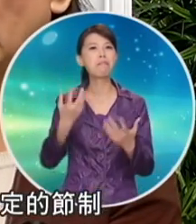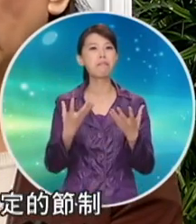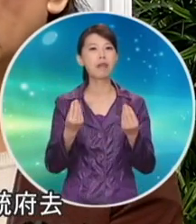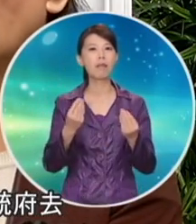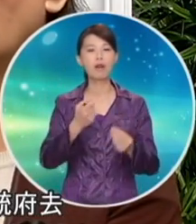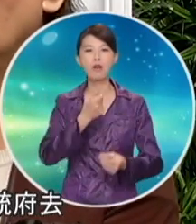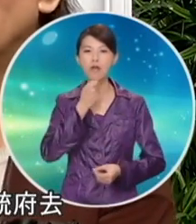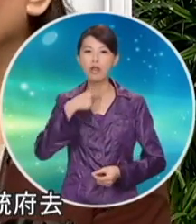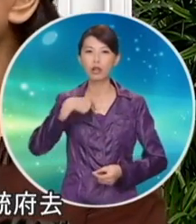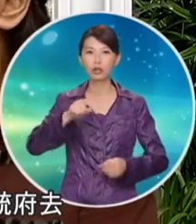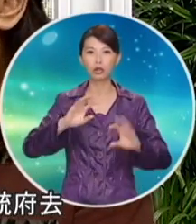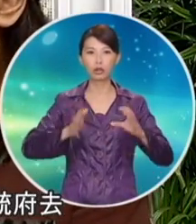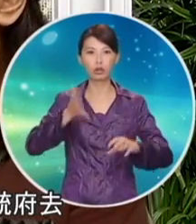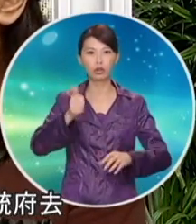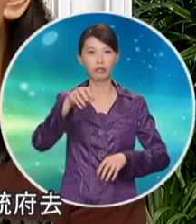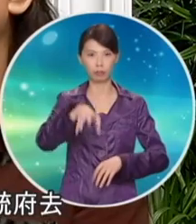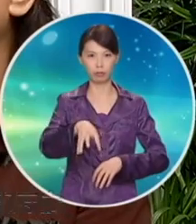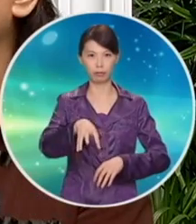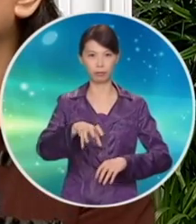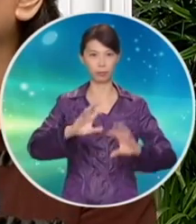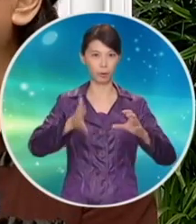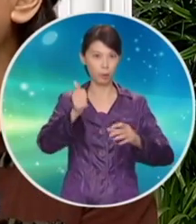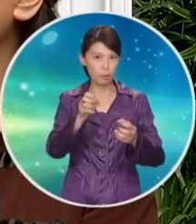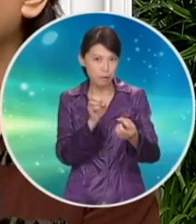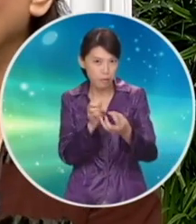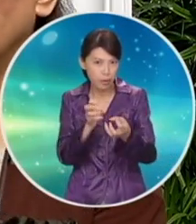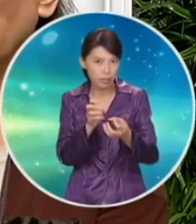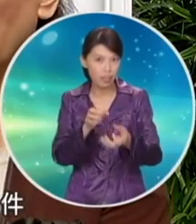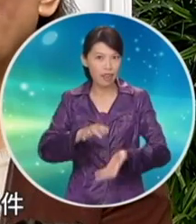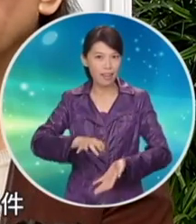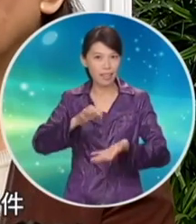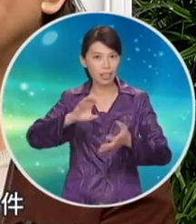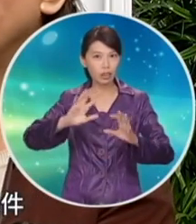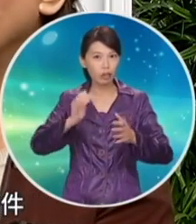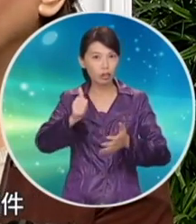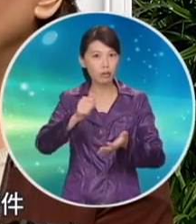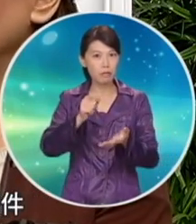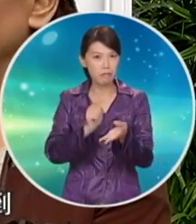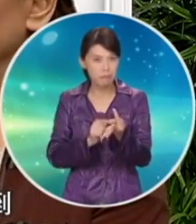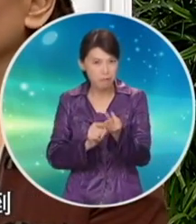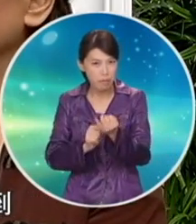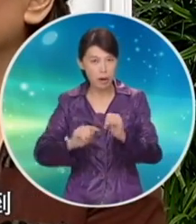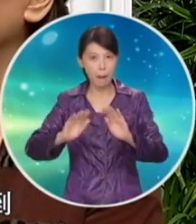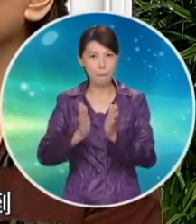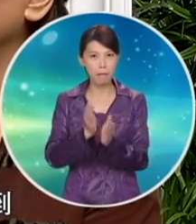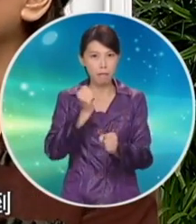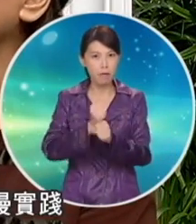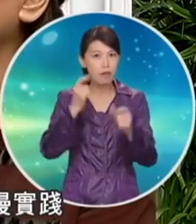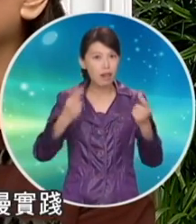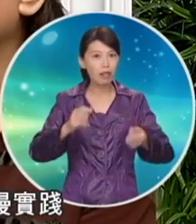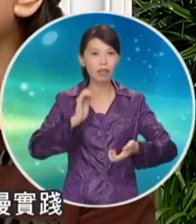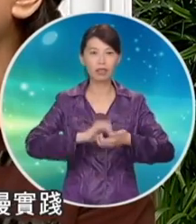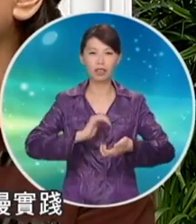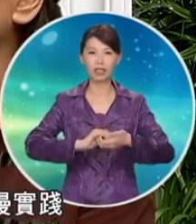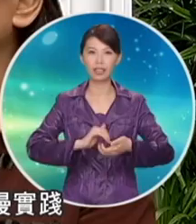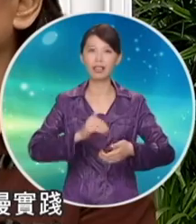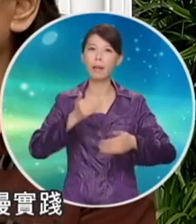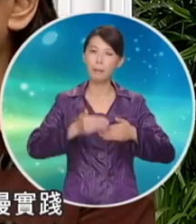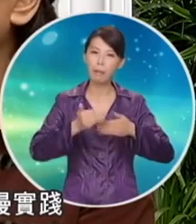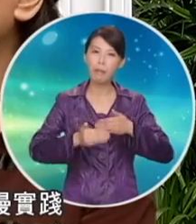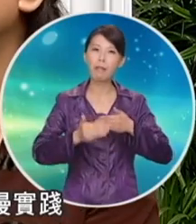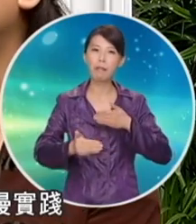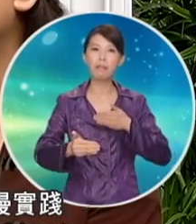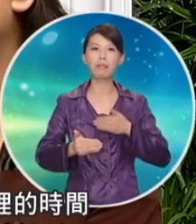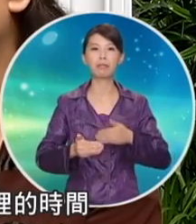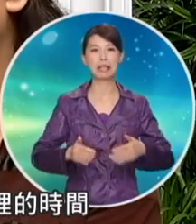所以也愿意到总统府去跟总统对谈。那总统开出条件不是马上做到，可是将来他要慢慢的实